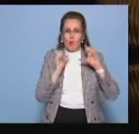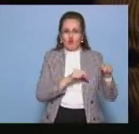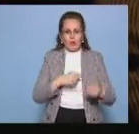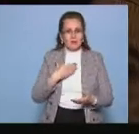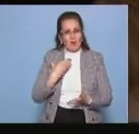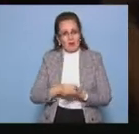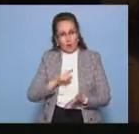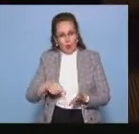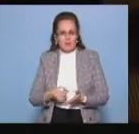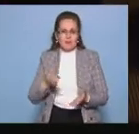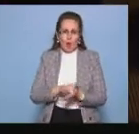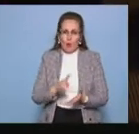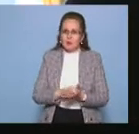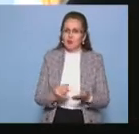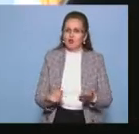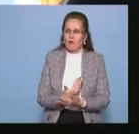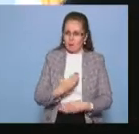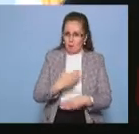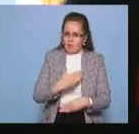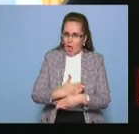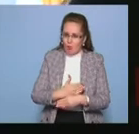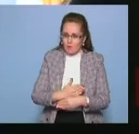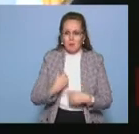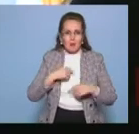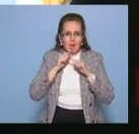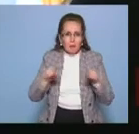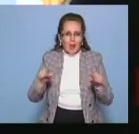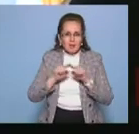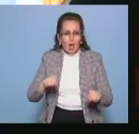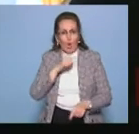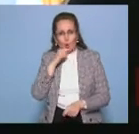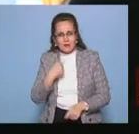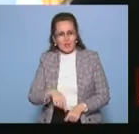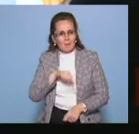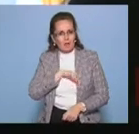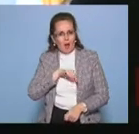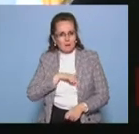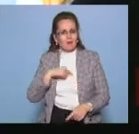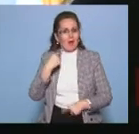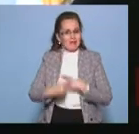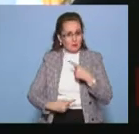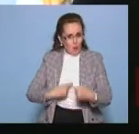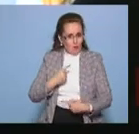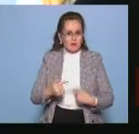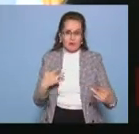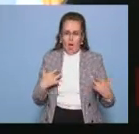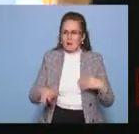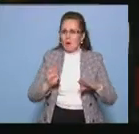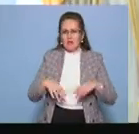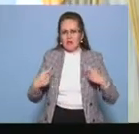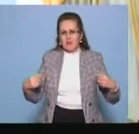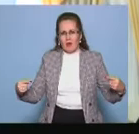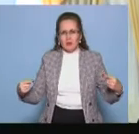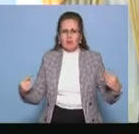новыми постановками. Мы пропагандируем русский психологический традиционный театр без всяких каких-то